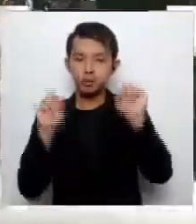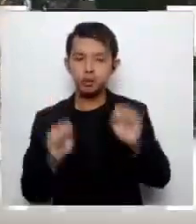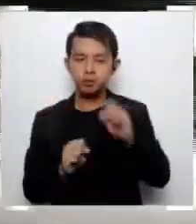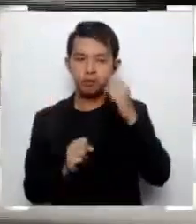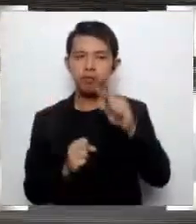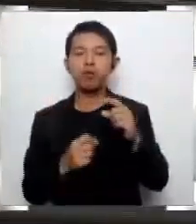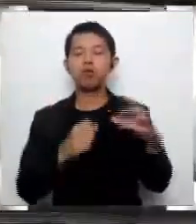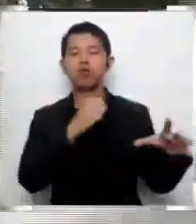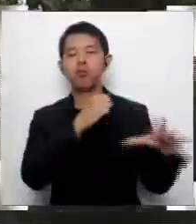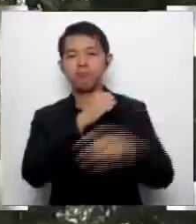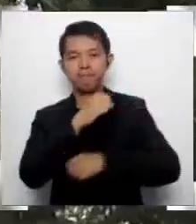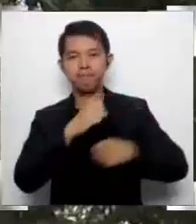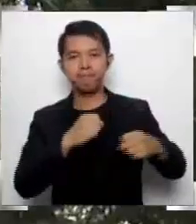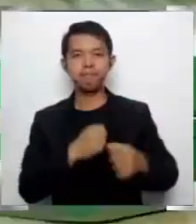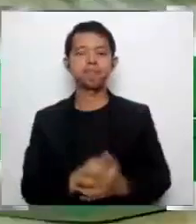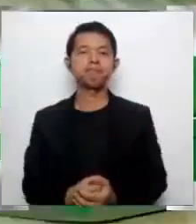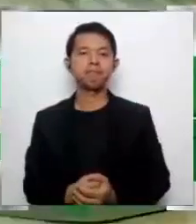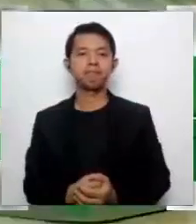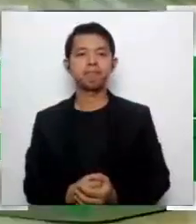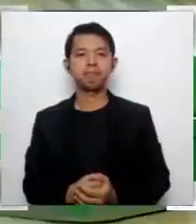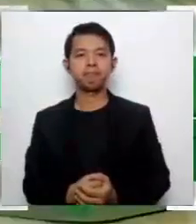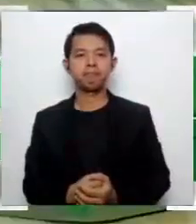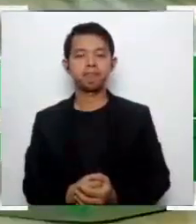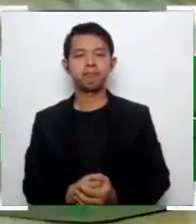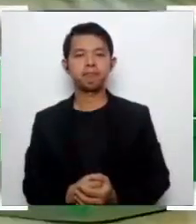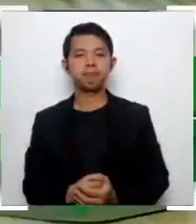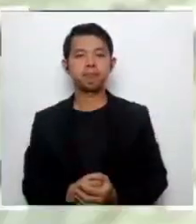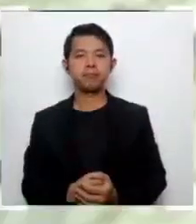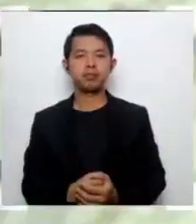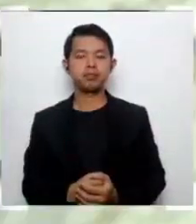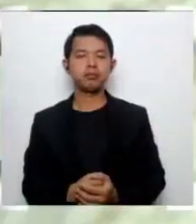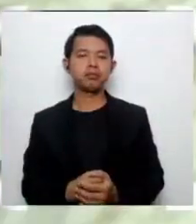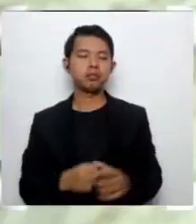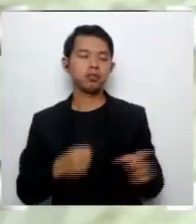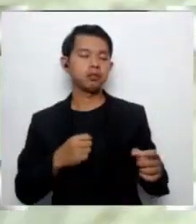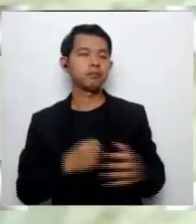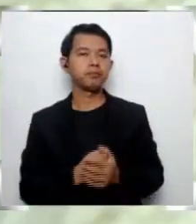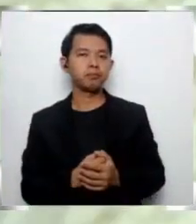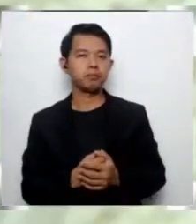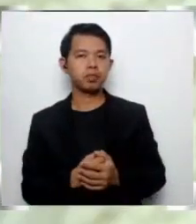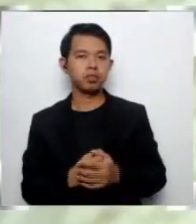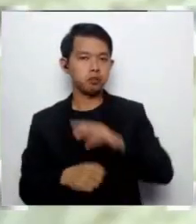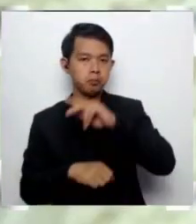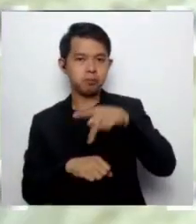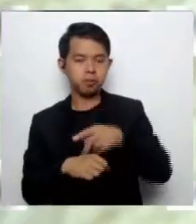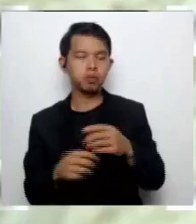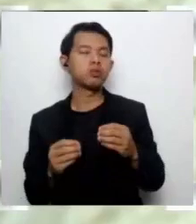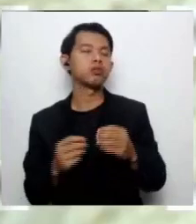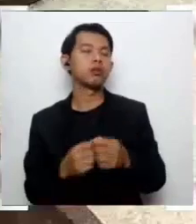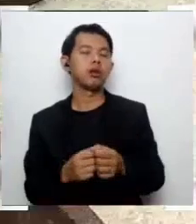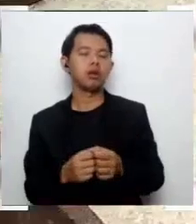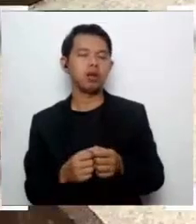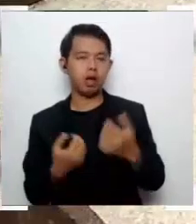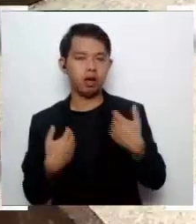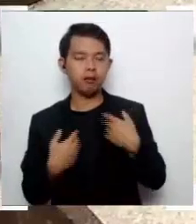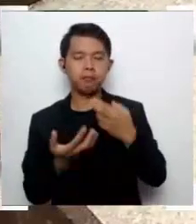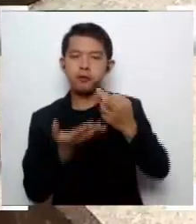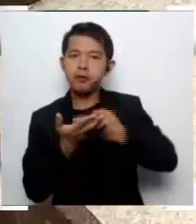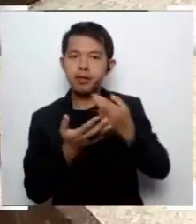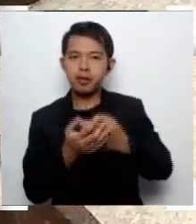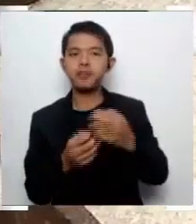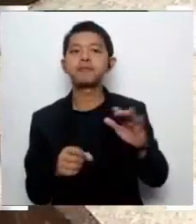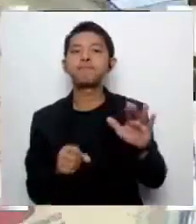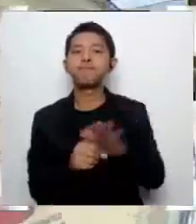tumataas na ang rice self-sufficiency ng bansa at pinupunan na lang ng import pero sapat daw ang supply natin. Umaasa raw silang malilift